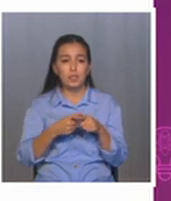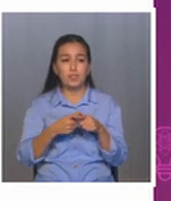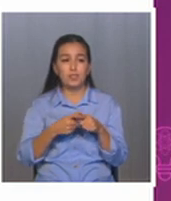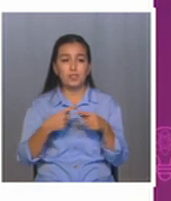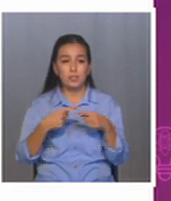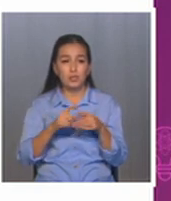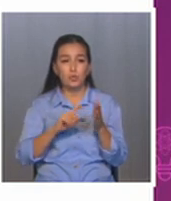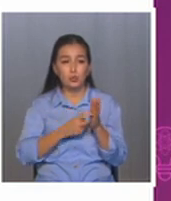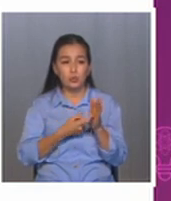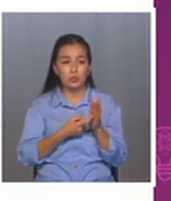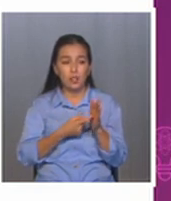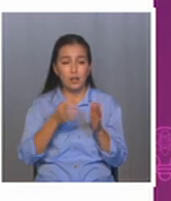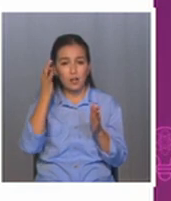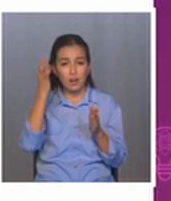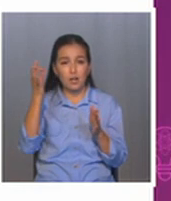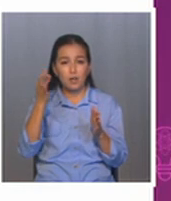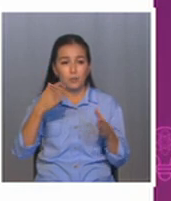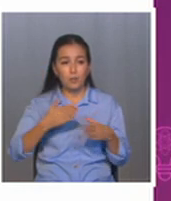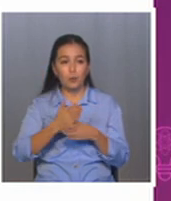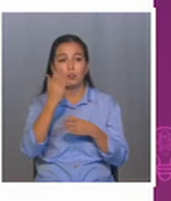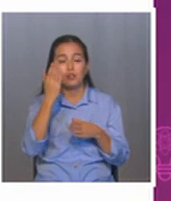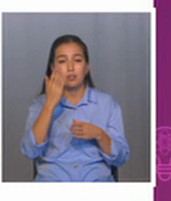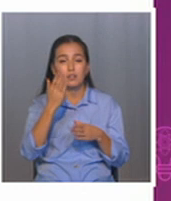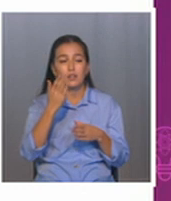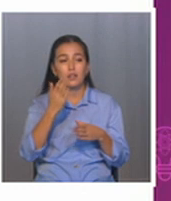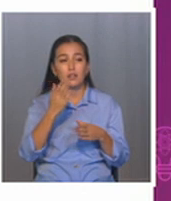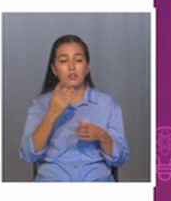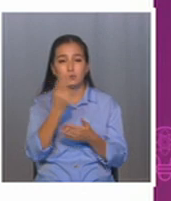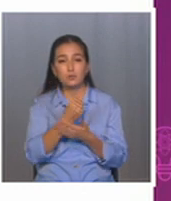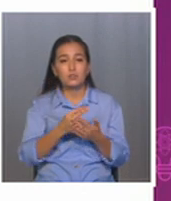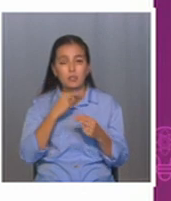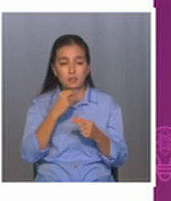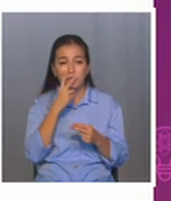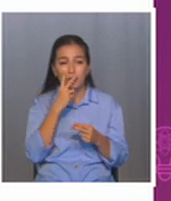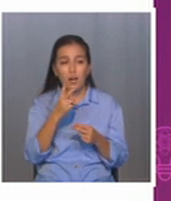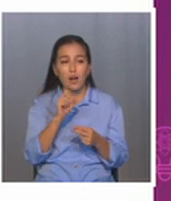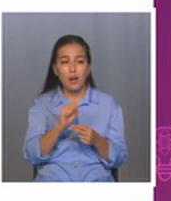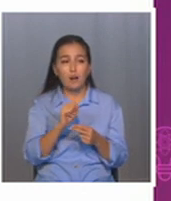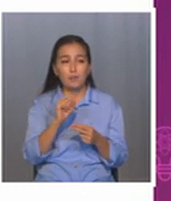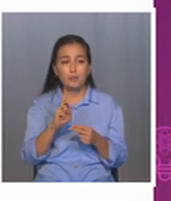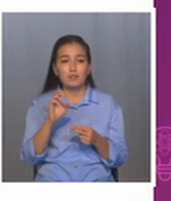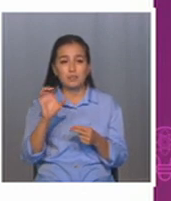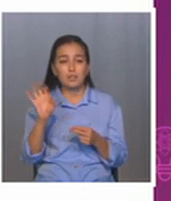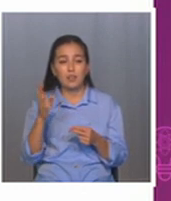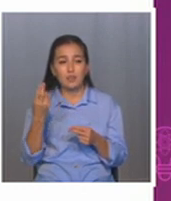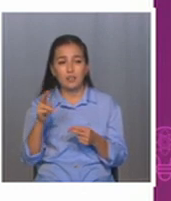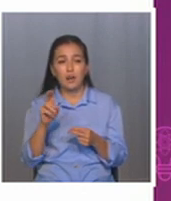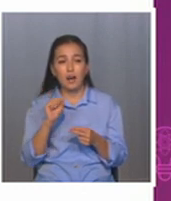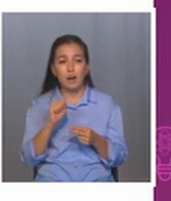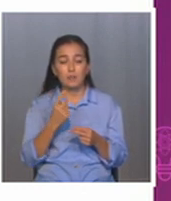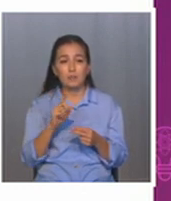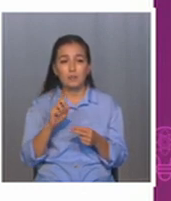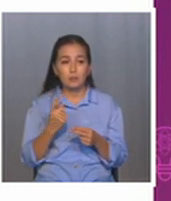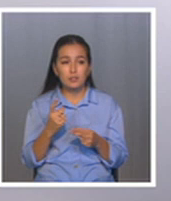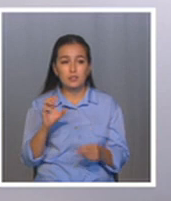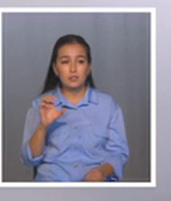қиылысу нүктесінде қақ бөлінеді. Алдымен суретке назар аударайық. А, Б, С, Д, А, Бір, Б, Бір, С, Бір,